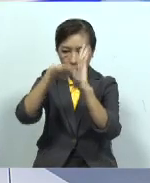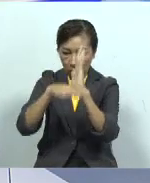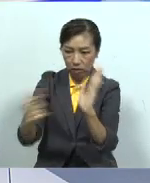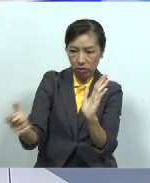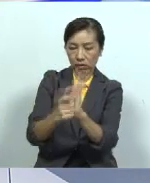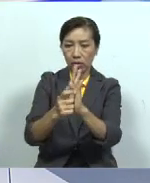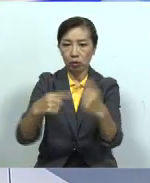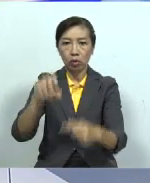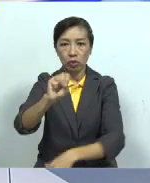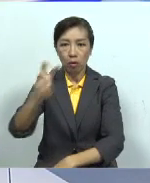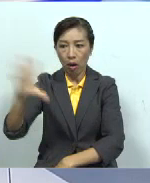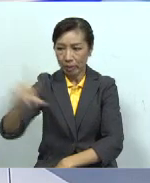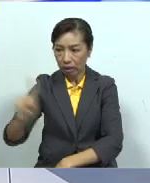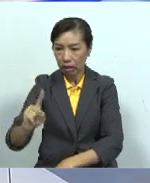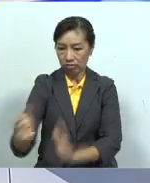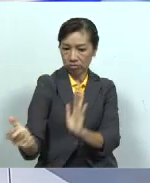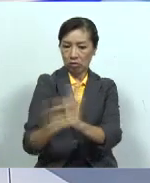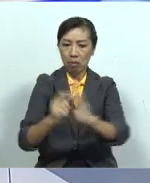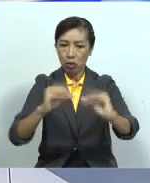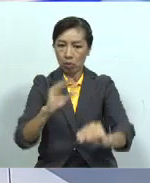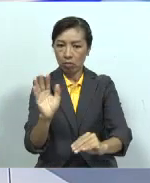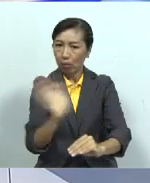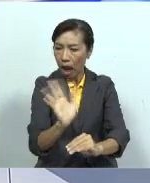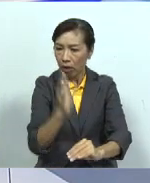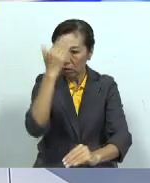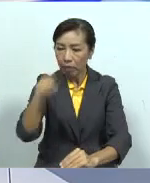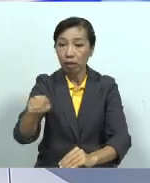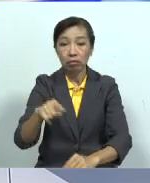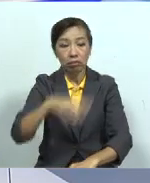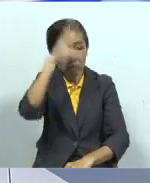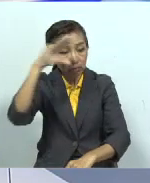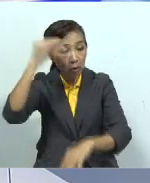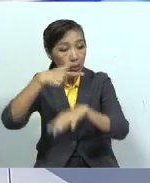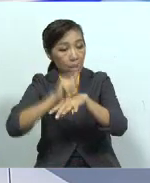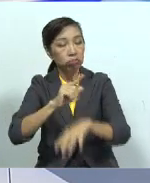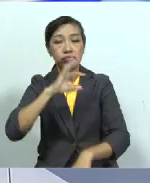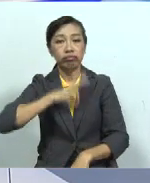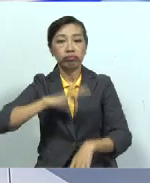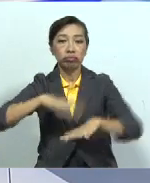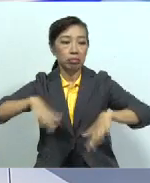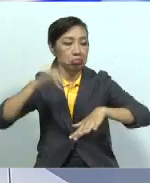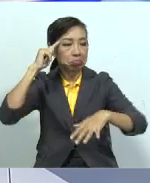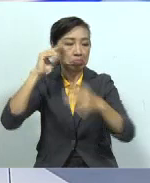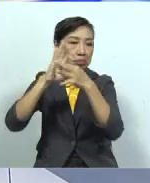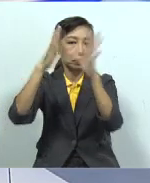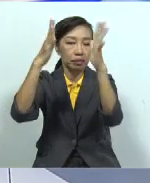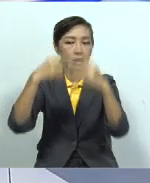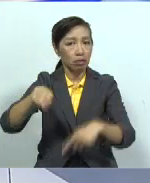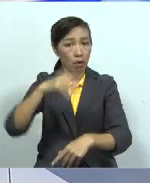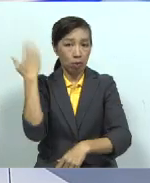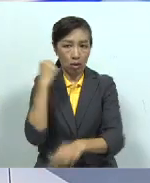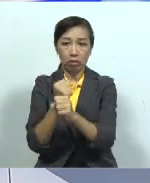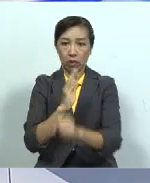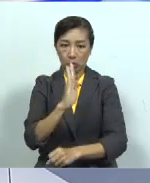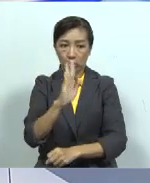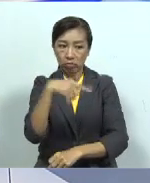าสู่ระเบียบวาระการประชุมซึ่งท่านประธานชวนก็บอกแบบนี้ครับว่าบอกว่าไม่รู้สึกกังวลและก็ยืนยันครับว่าที่ผ่านมาเนี่ยทำงานตรงไปตรงมาไม่